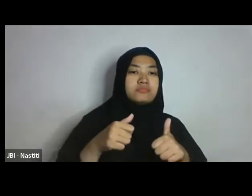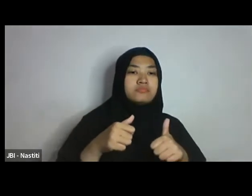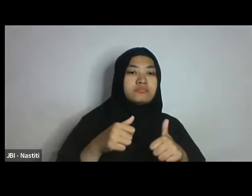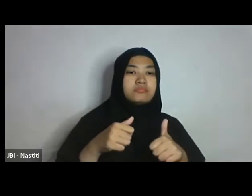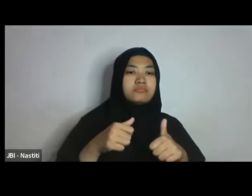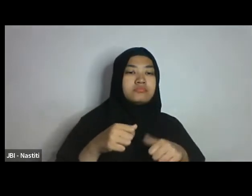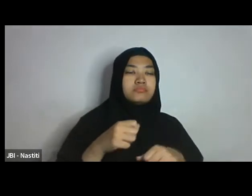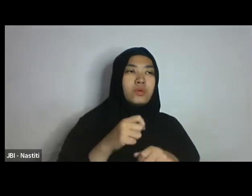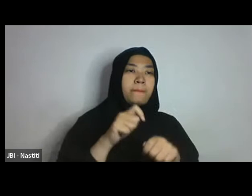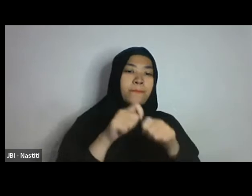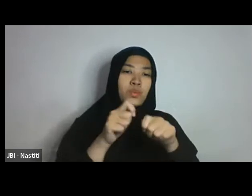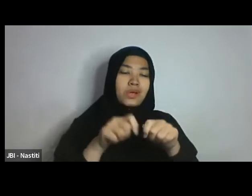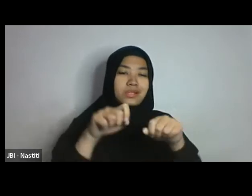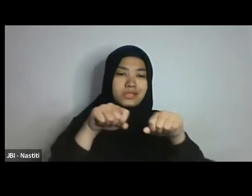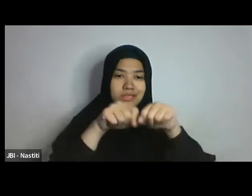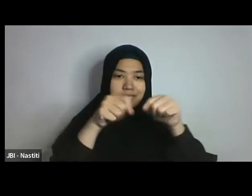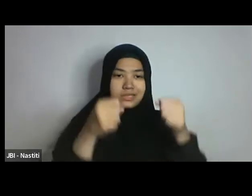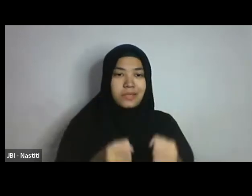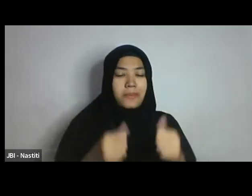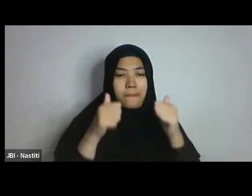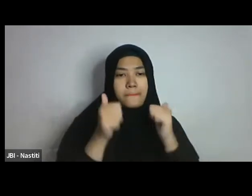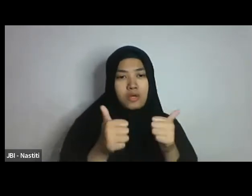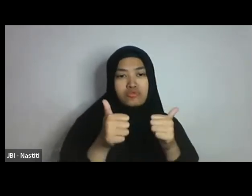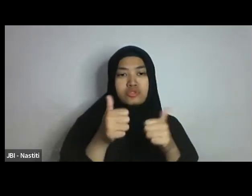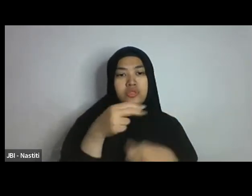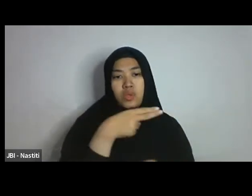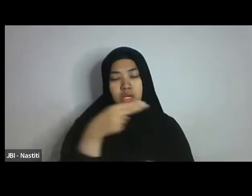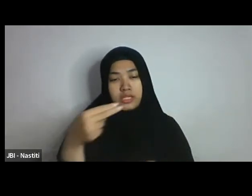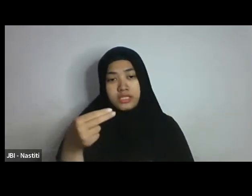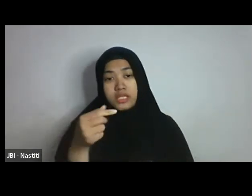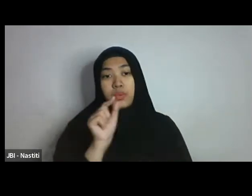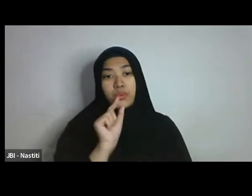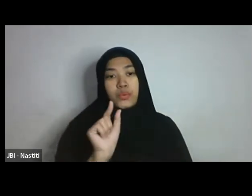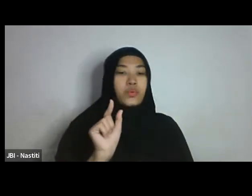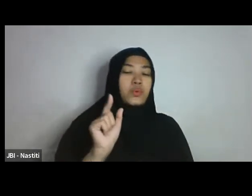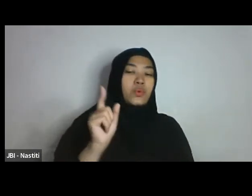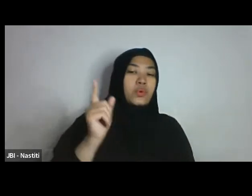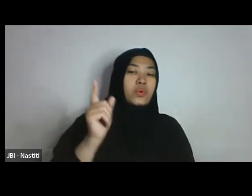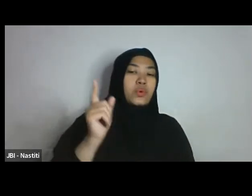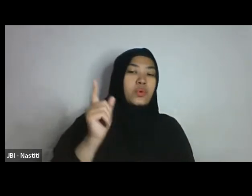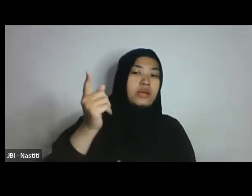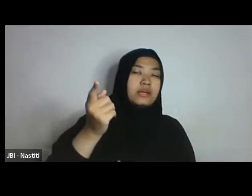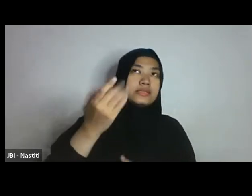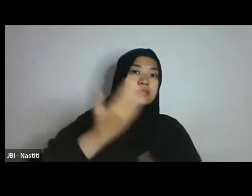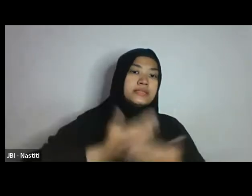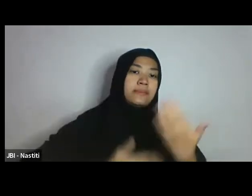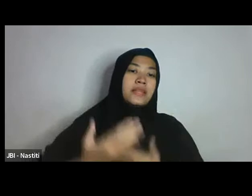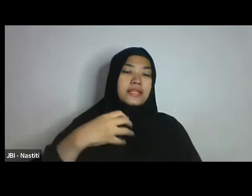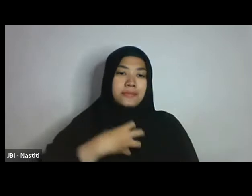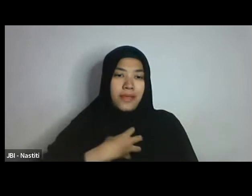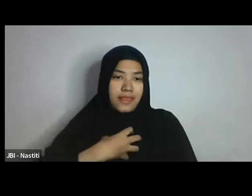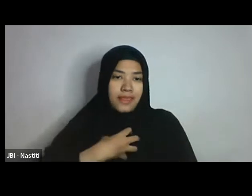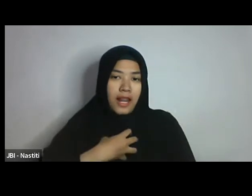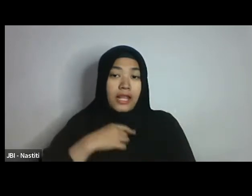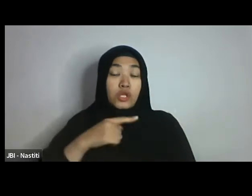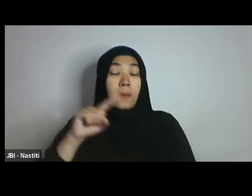di Indonesia untuk penyandang disabilitas mental, itu yang pertama-tama sistem tersebut harus